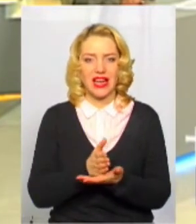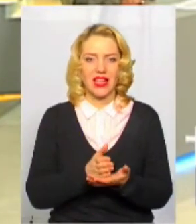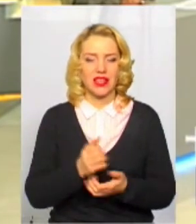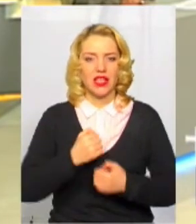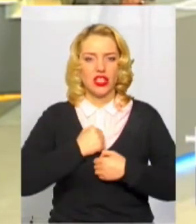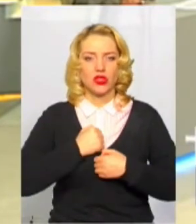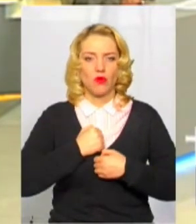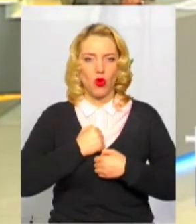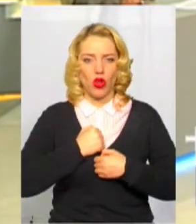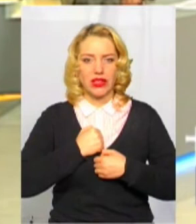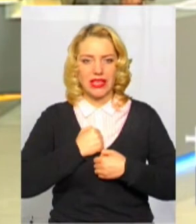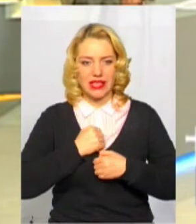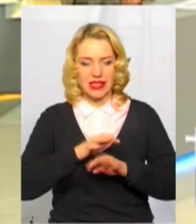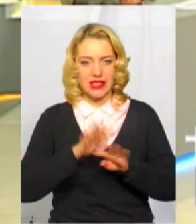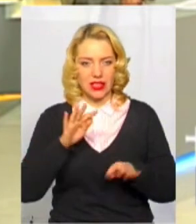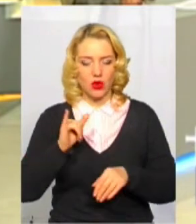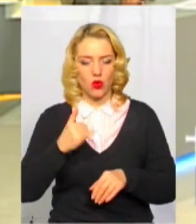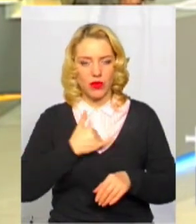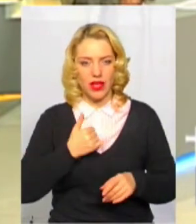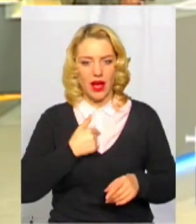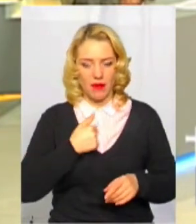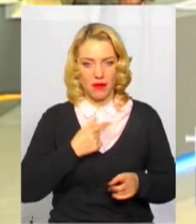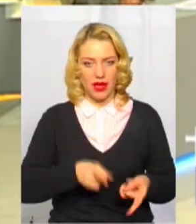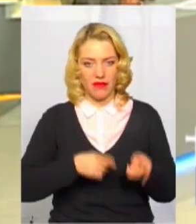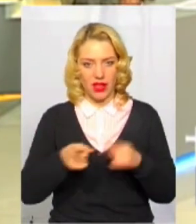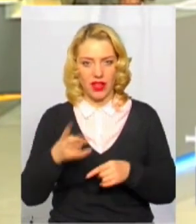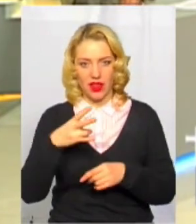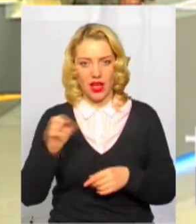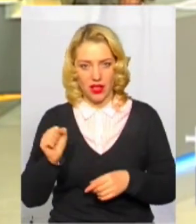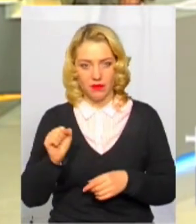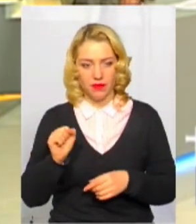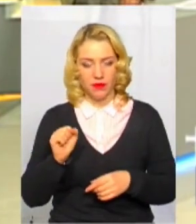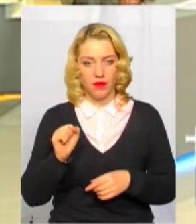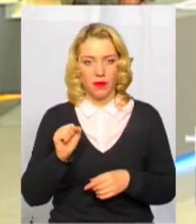Збройних сил. Так. І от мене перевели на